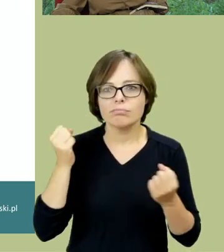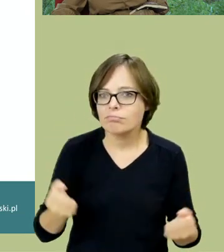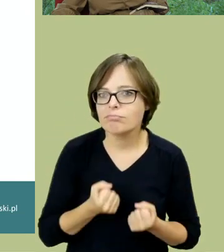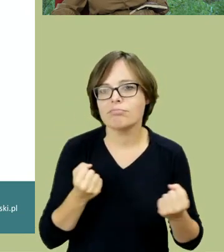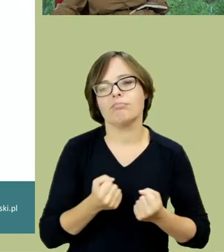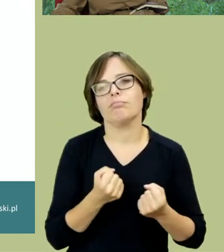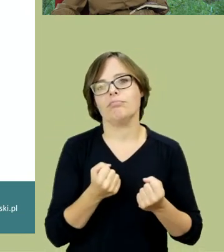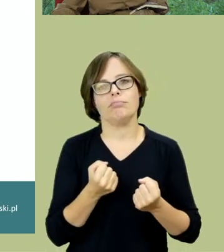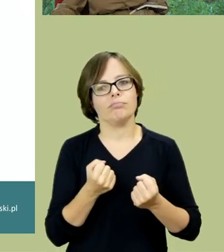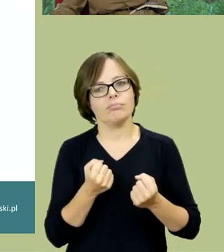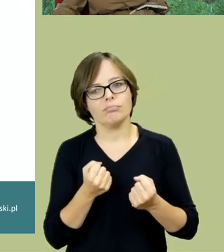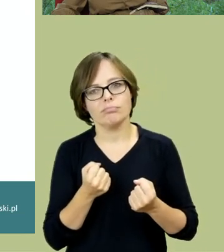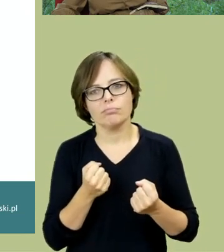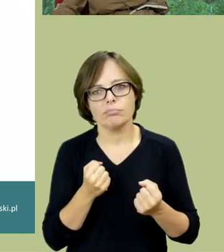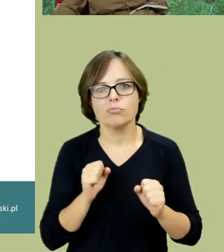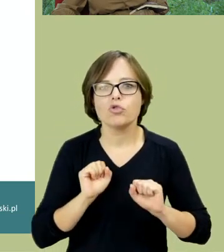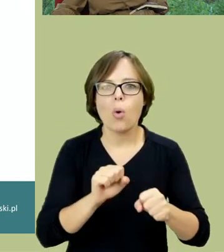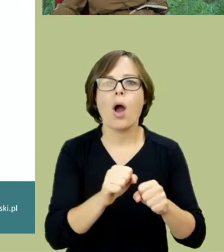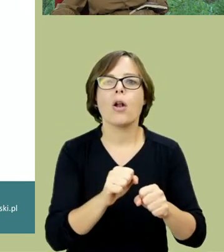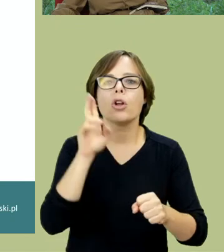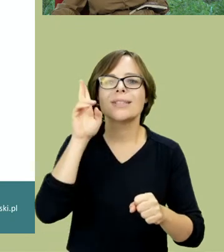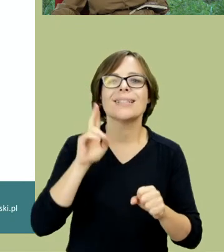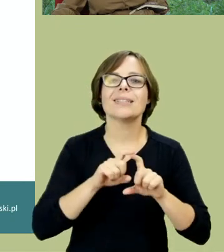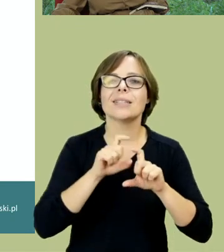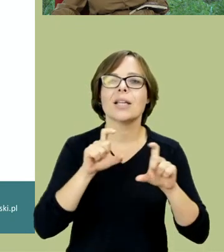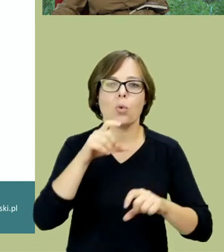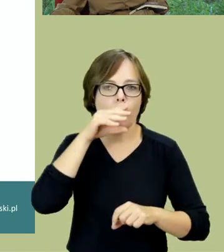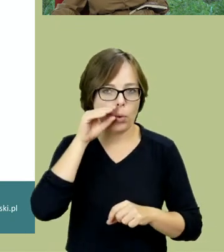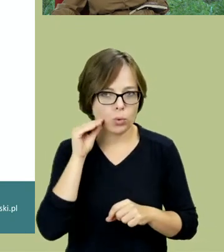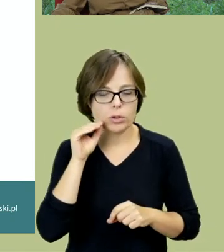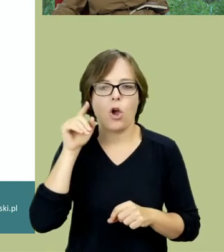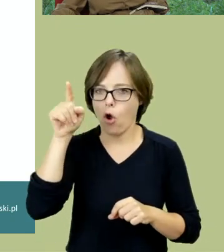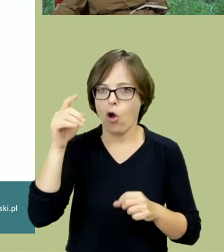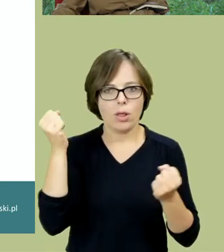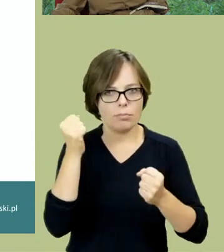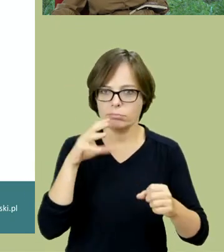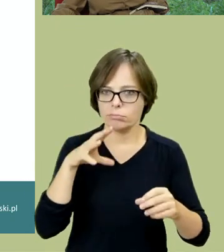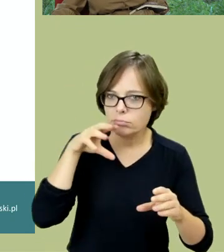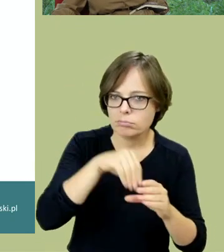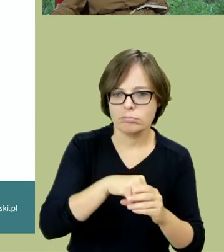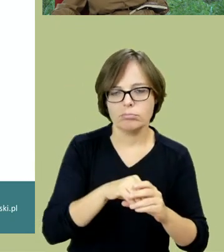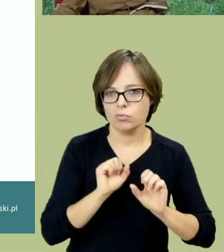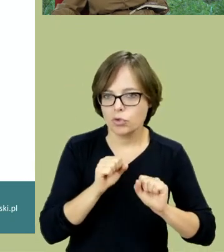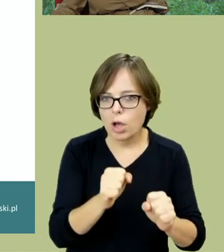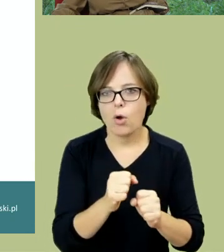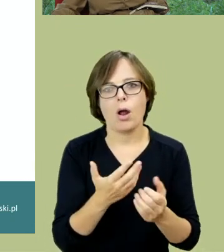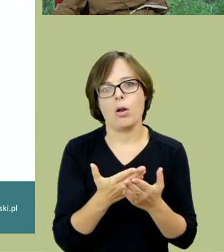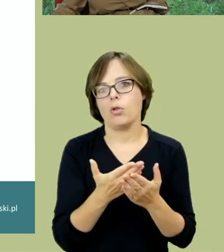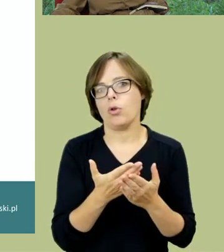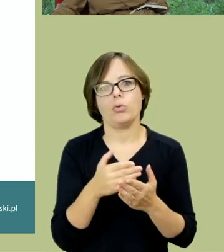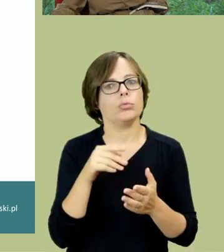działalność Instytutu Józefa Piłsudskiego. Była zapraszana